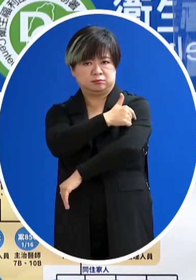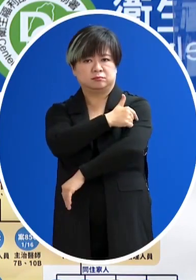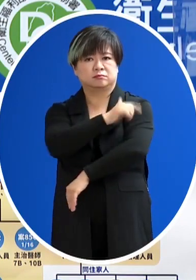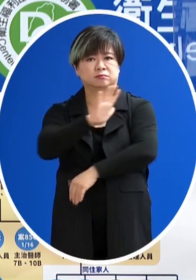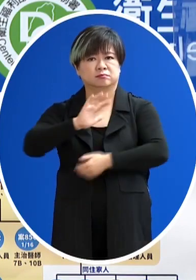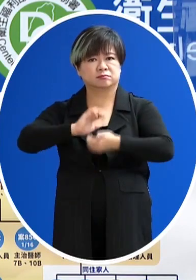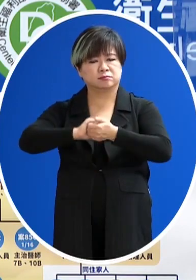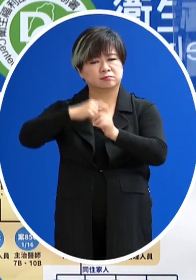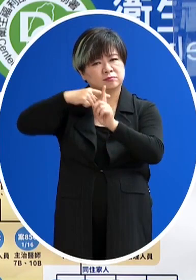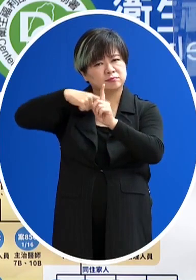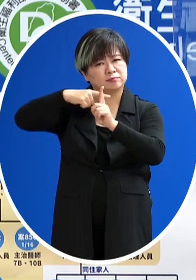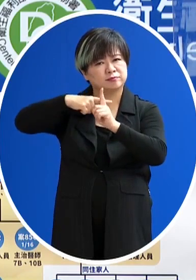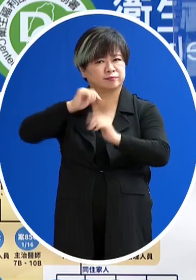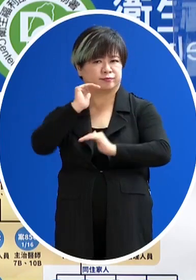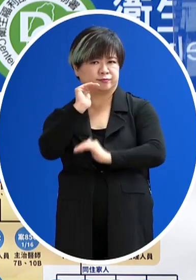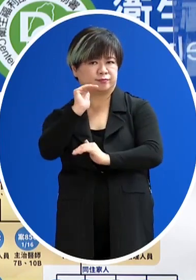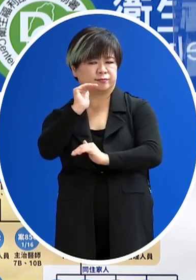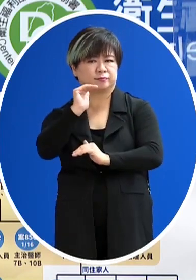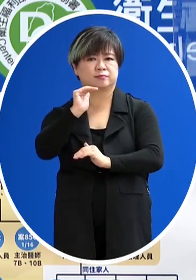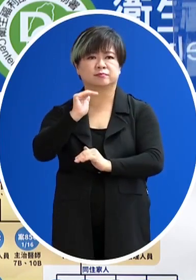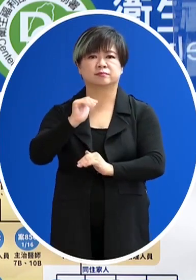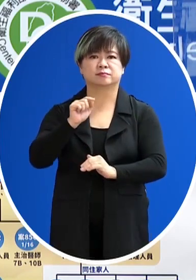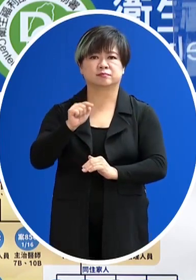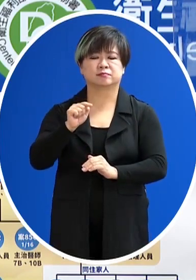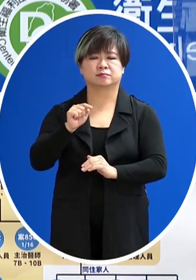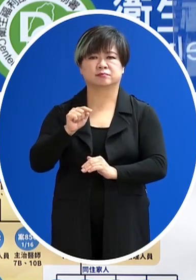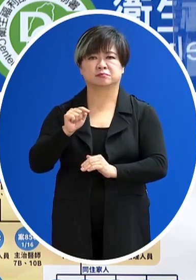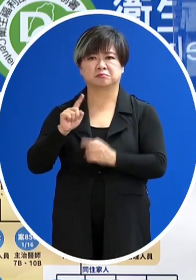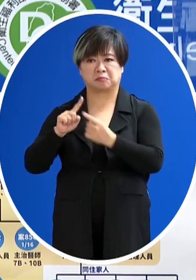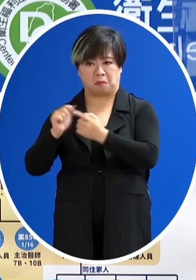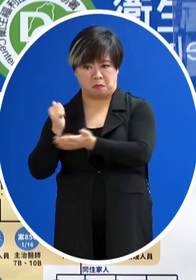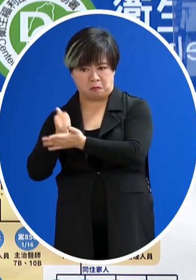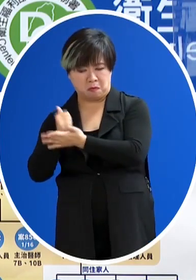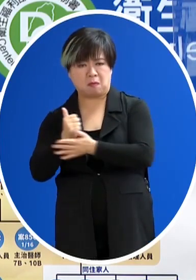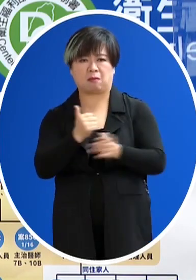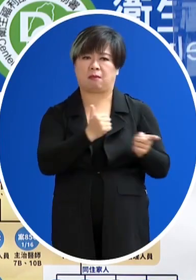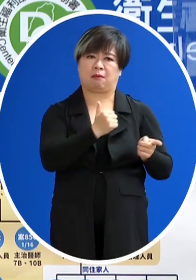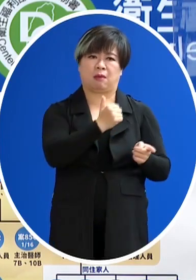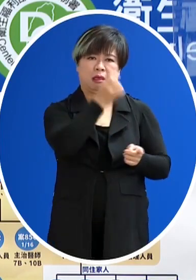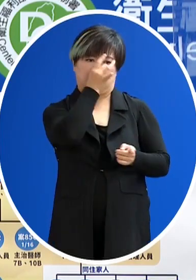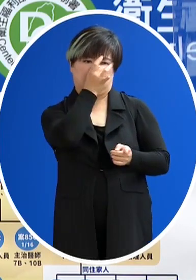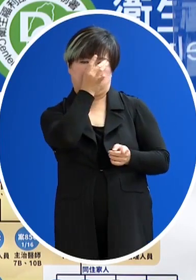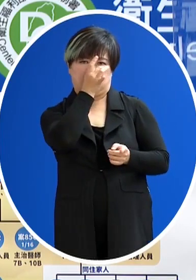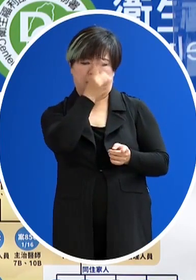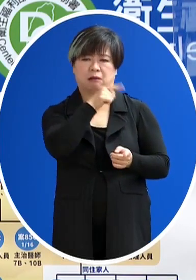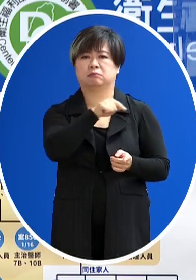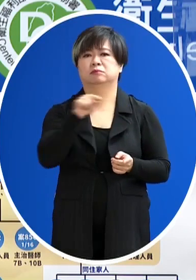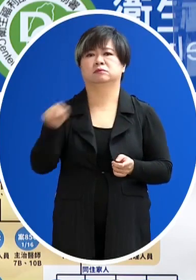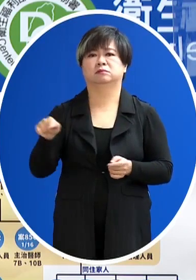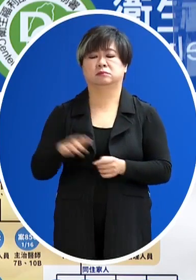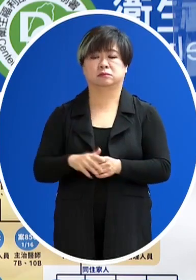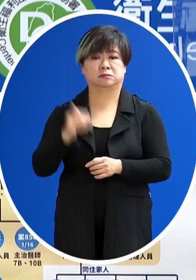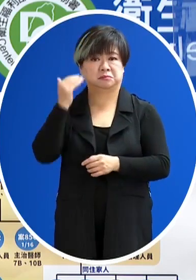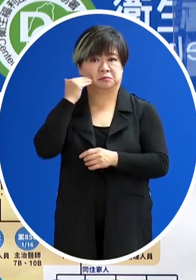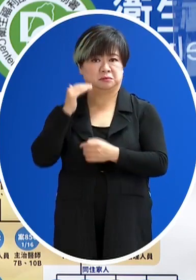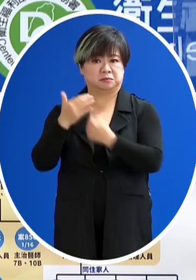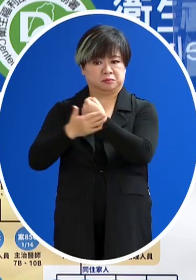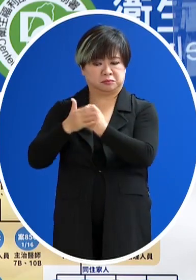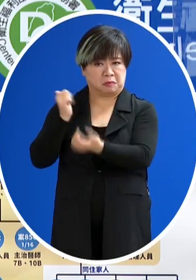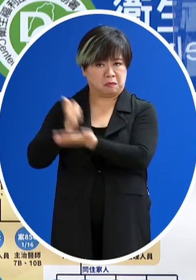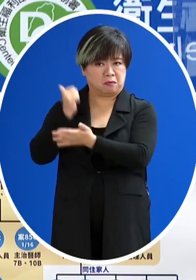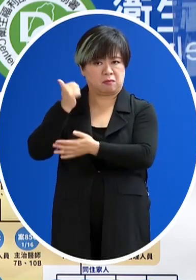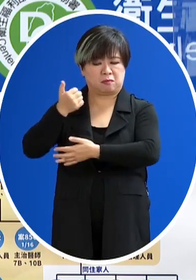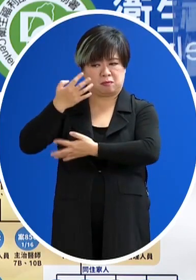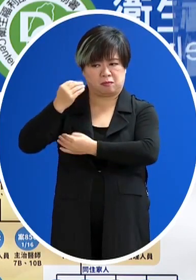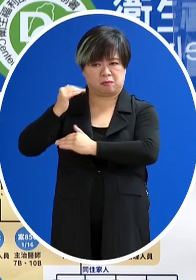的有效性嘛，那就一定有人是没有效的。那另外一个，当它有效之后，它有效的期间